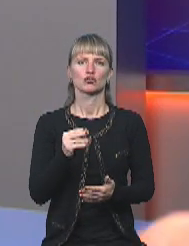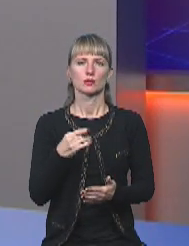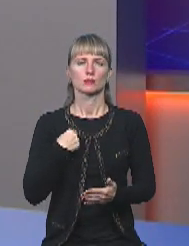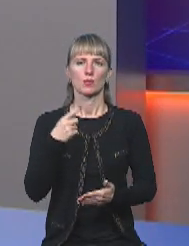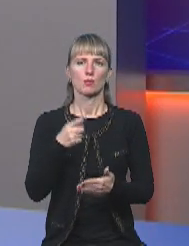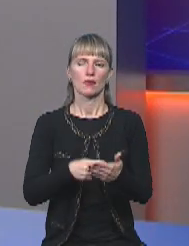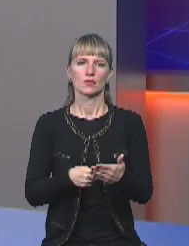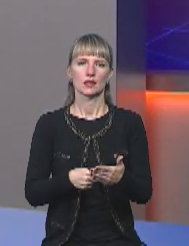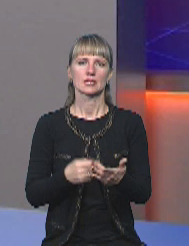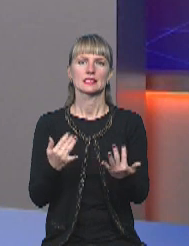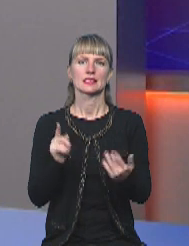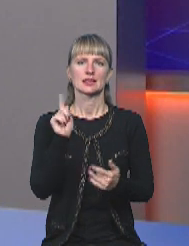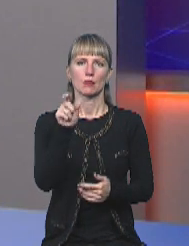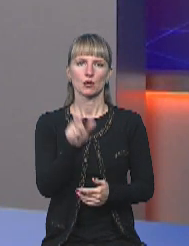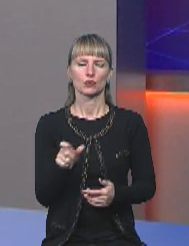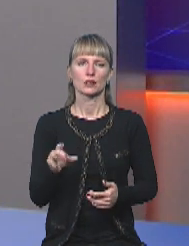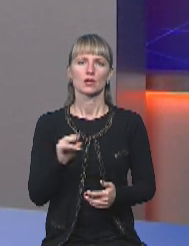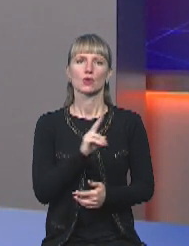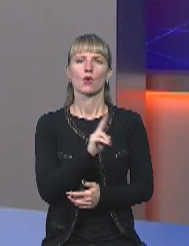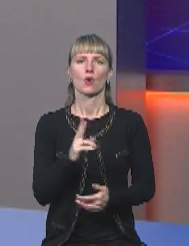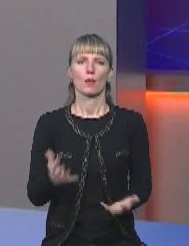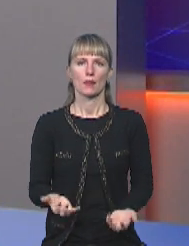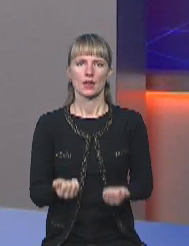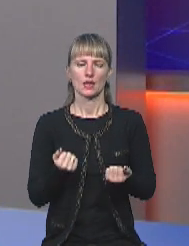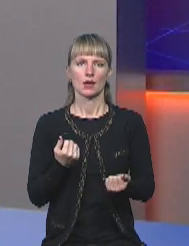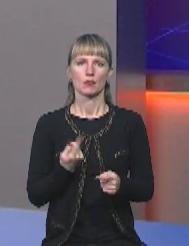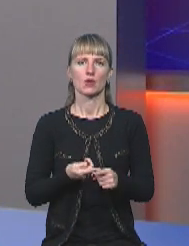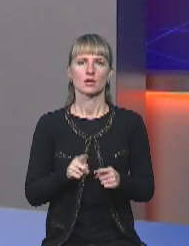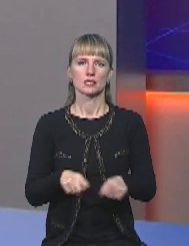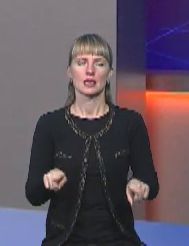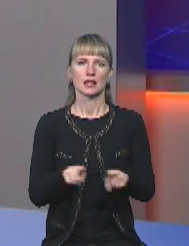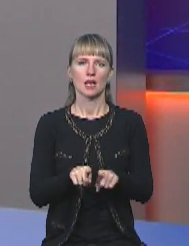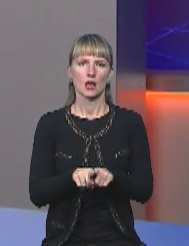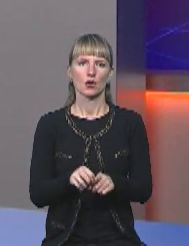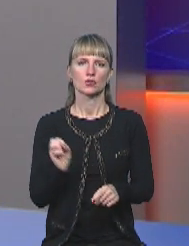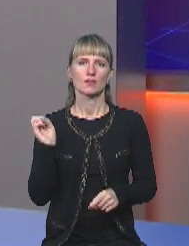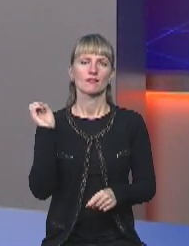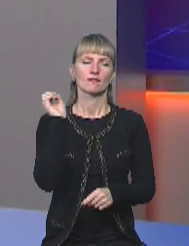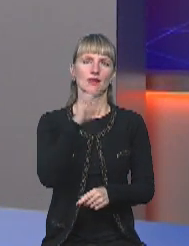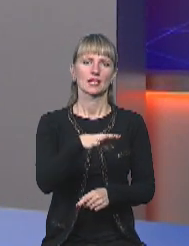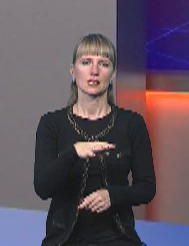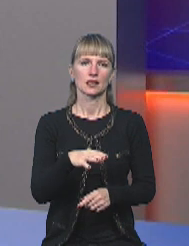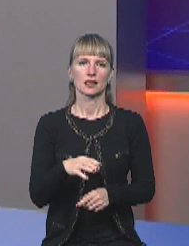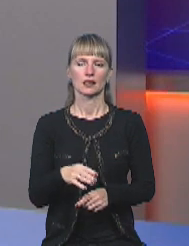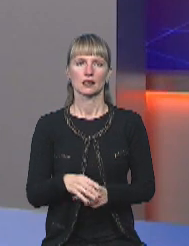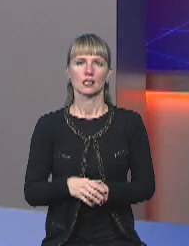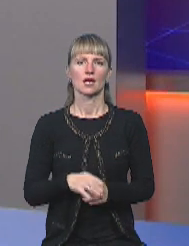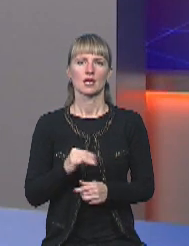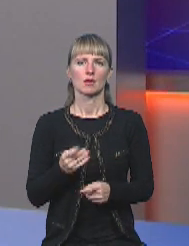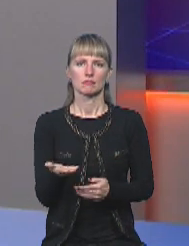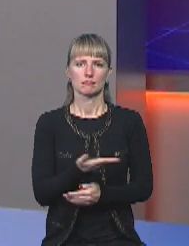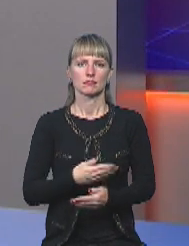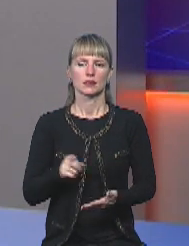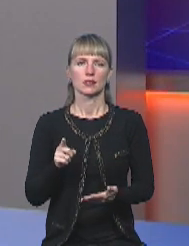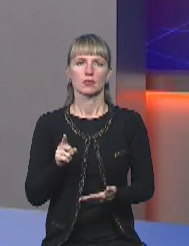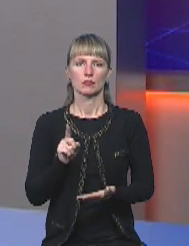впевнені, скільки там людей і кого підтримують. Тобто це також вкиди, і ми повинні